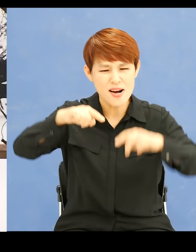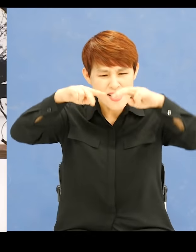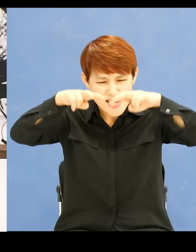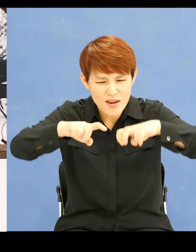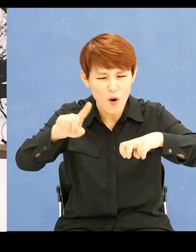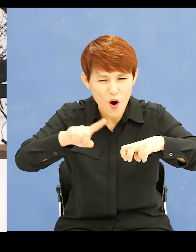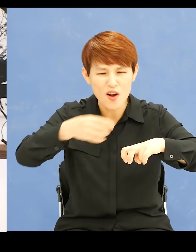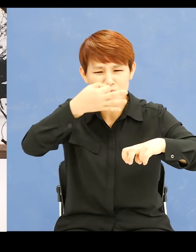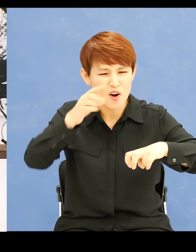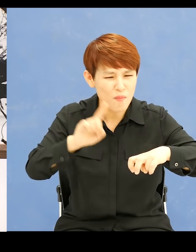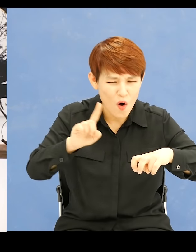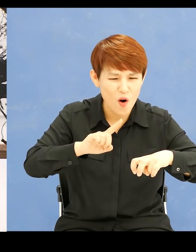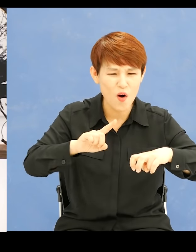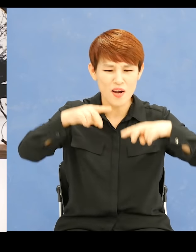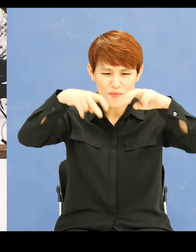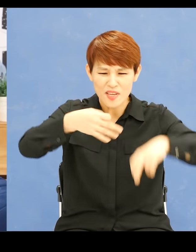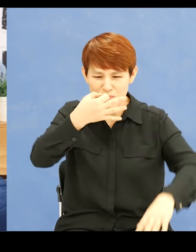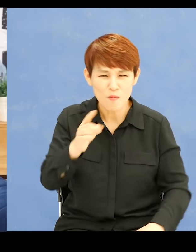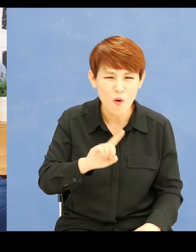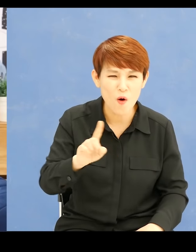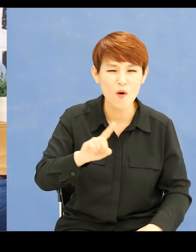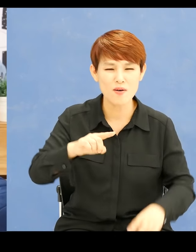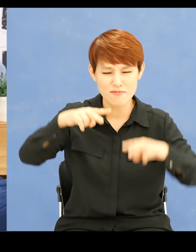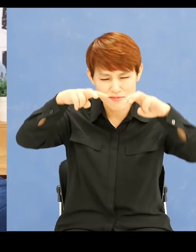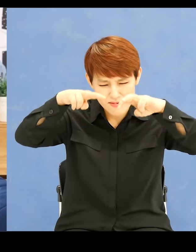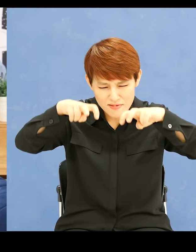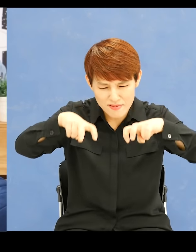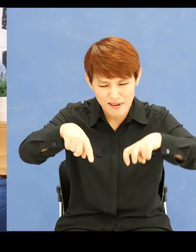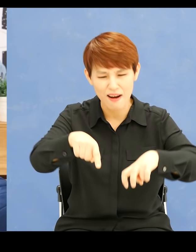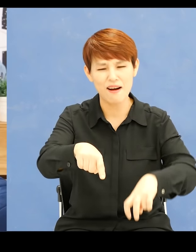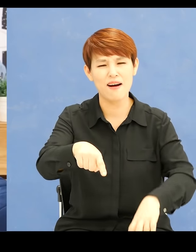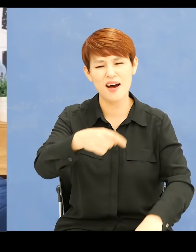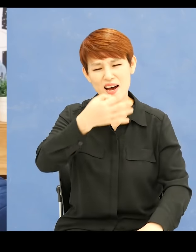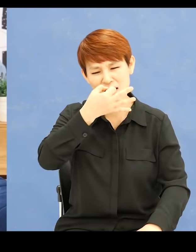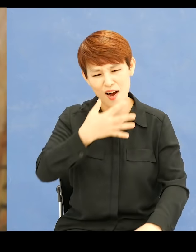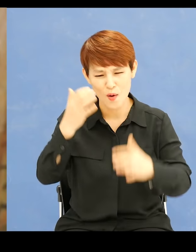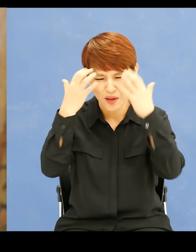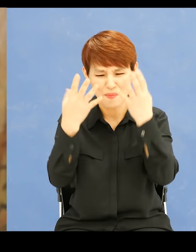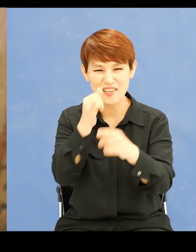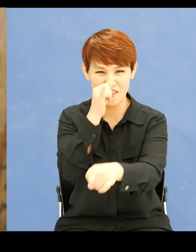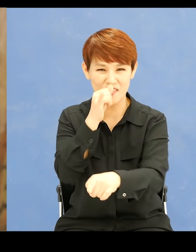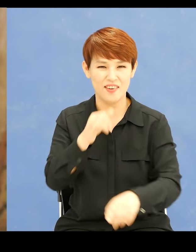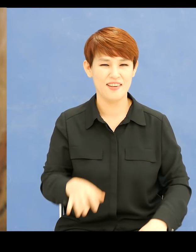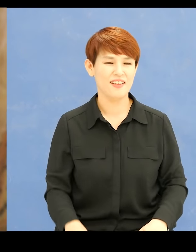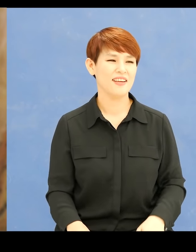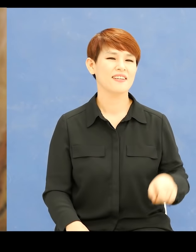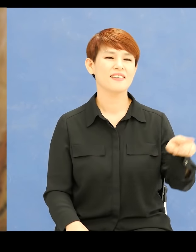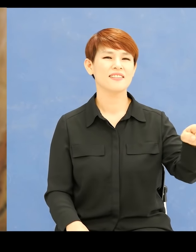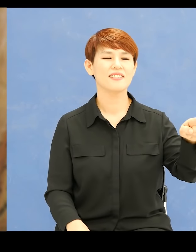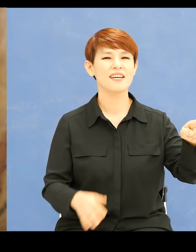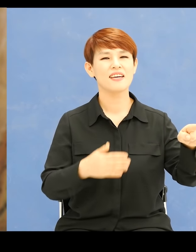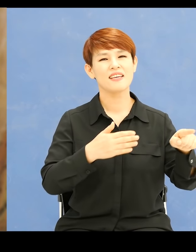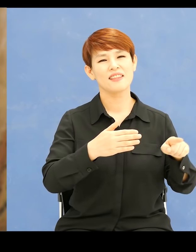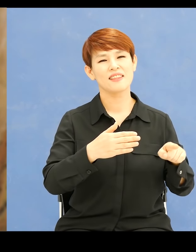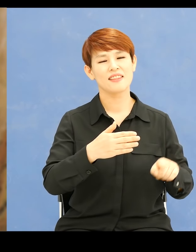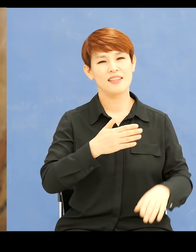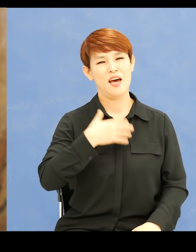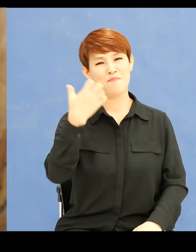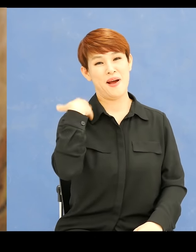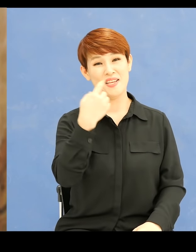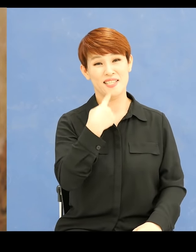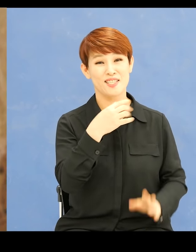일도 패키지가 너무 잘 됐네. 아, 그럼요. 패키지가 너무 잘 돼. 뜯어보면 그 안은 더 썩어 있는 분들이 많거든요. 제가 목양했던 분은 뜯은 게 아니라 뜯긴 분들이지.